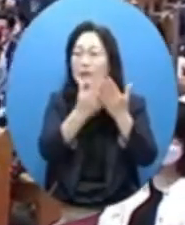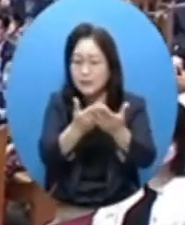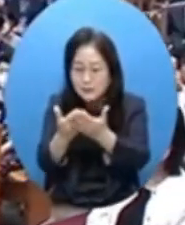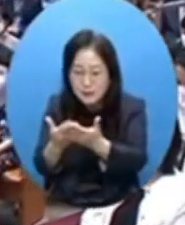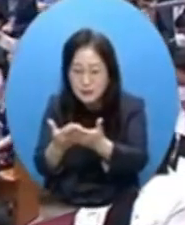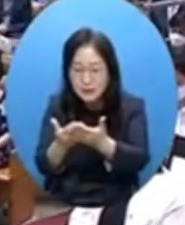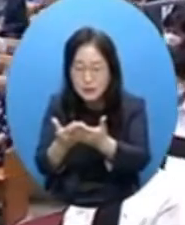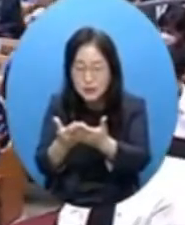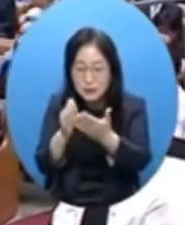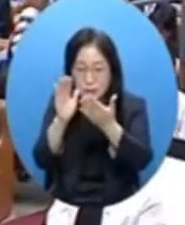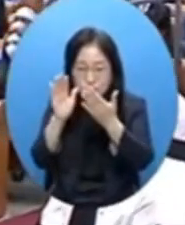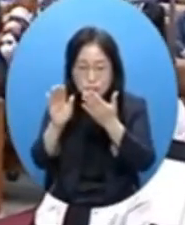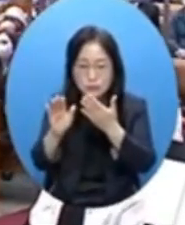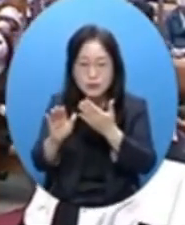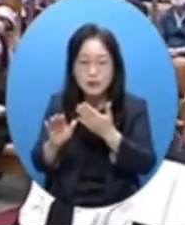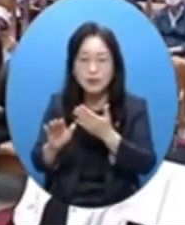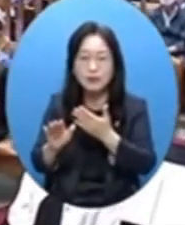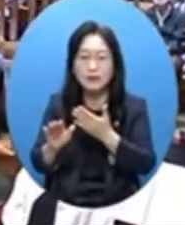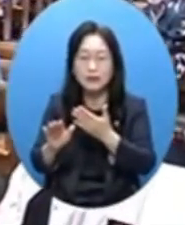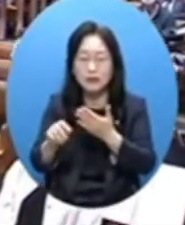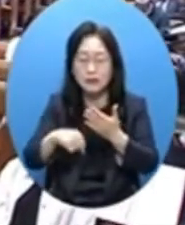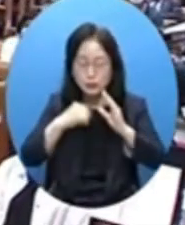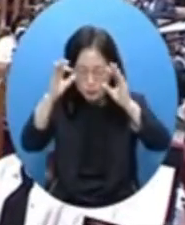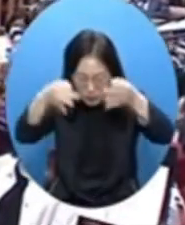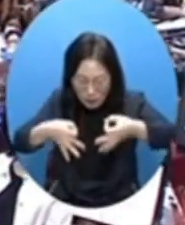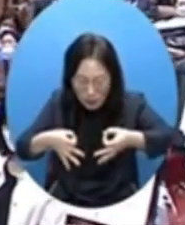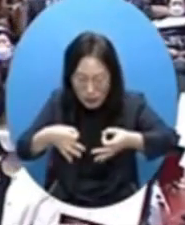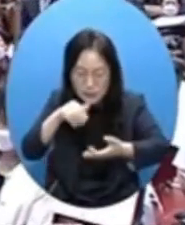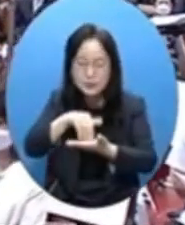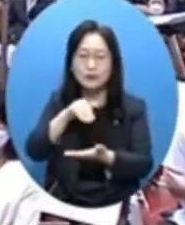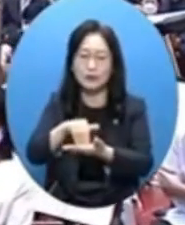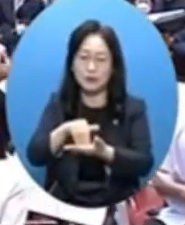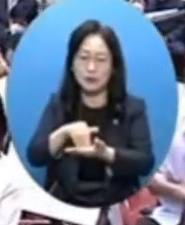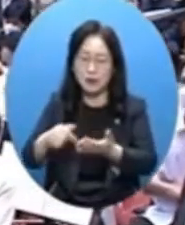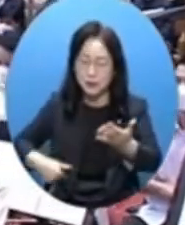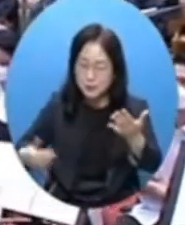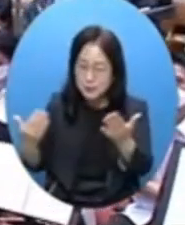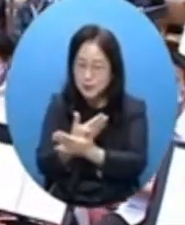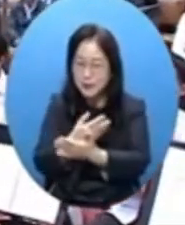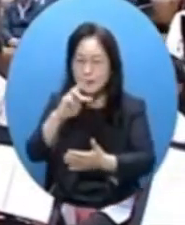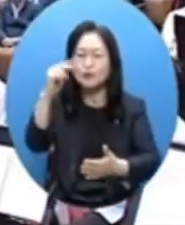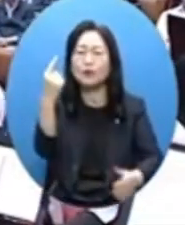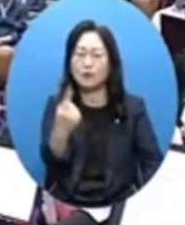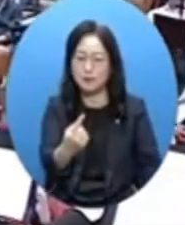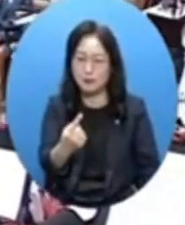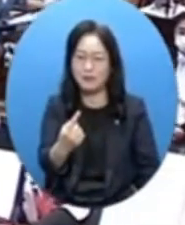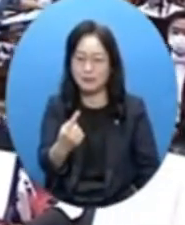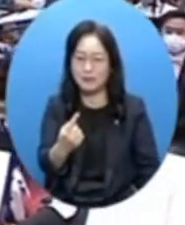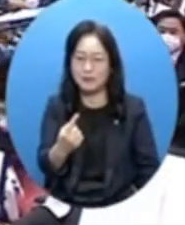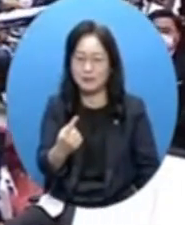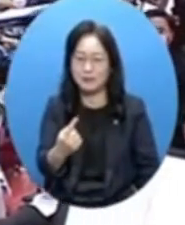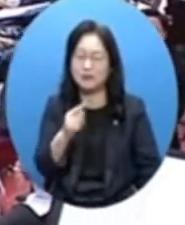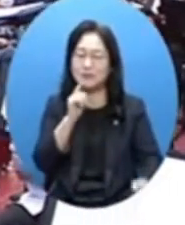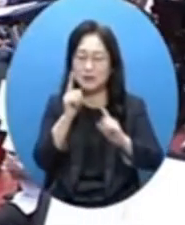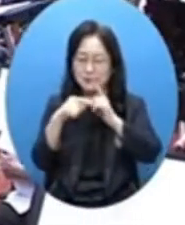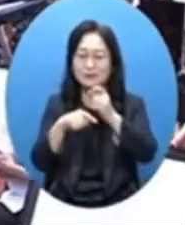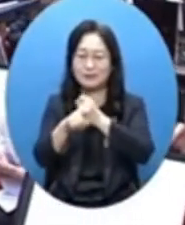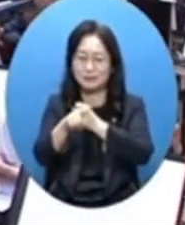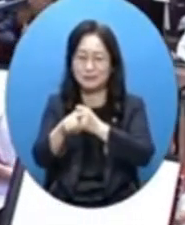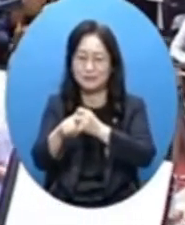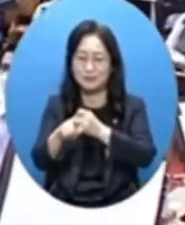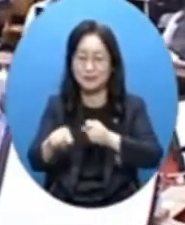된 후에야 스스로 돌이켰다 회개하고 주님께 돌아왔다는 것을 성경은 말씀하고 있습니다